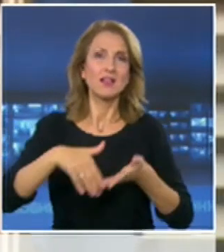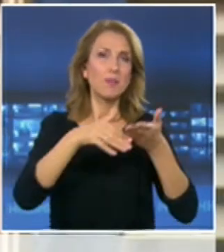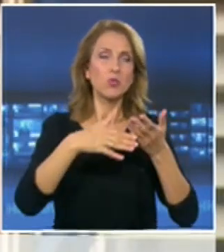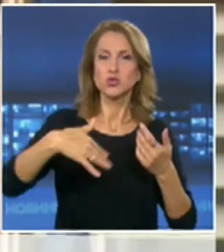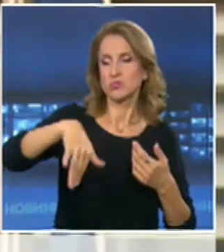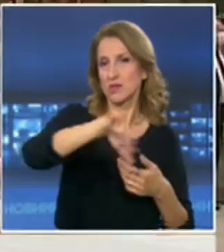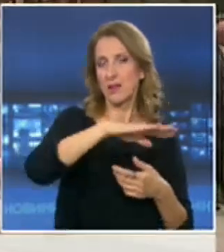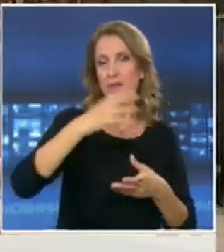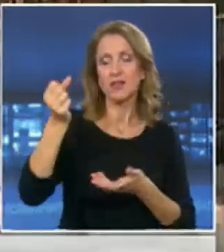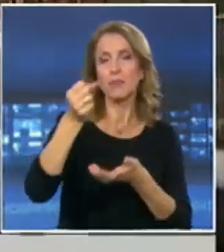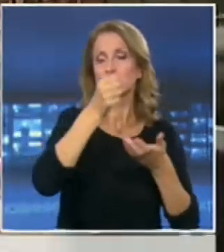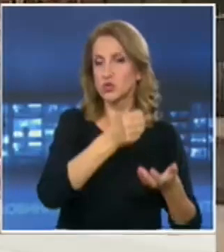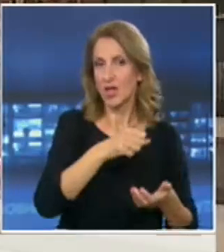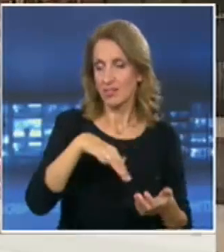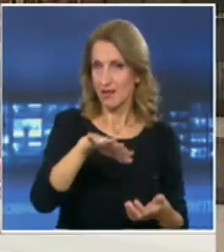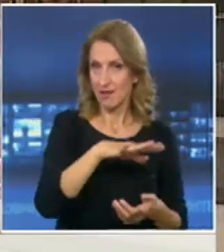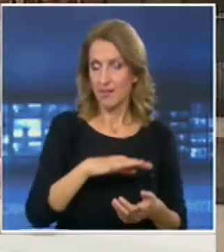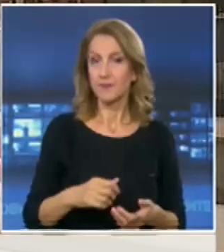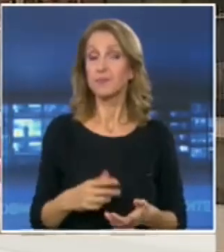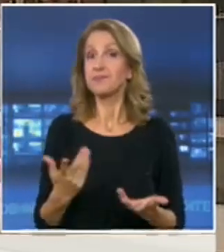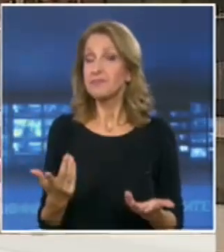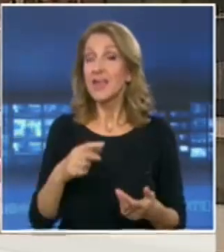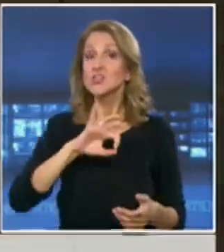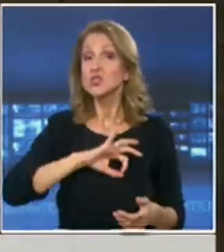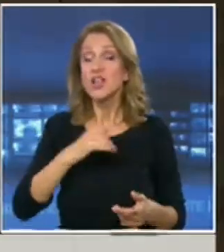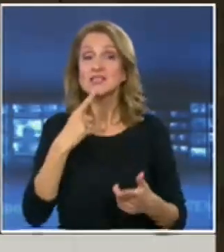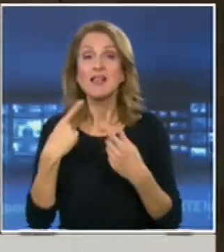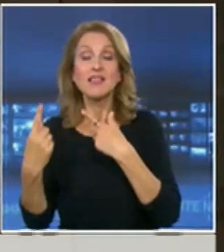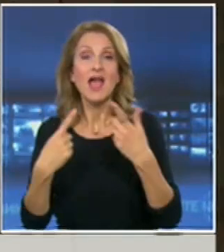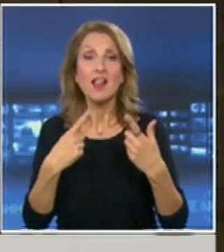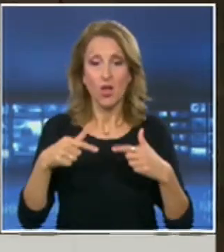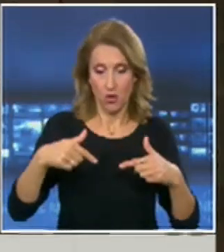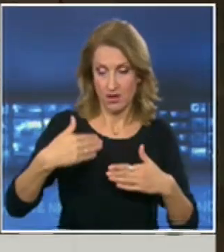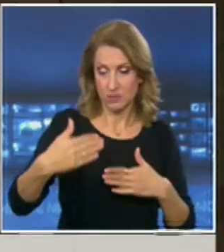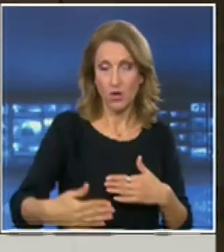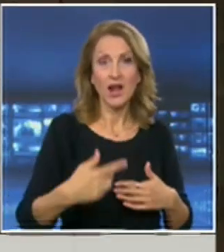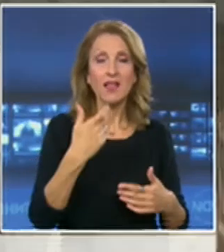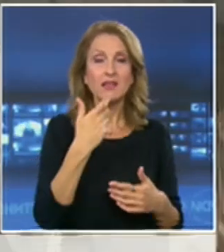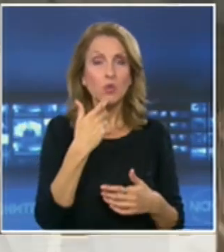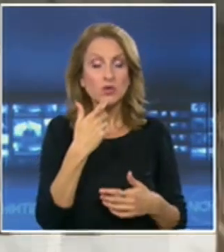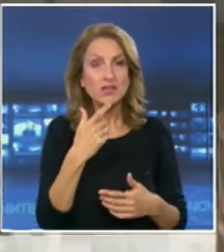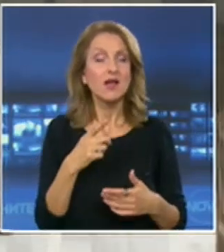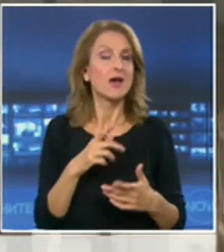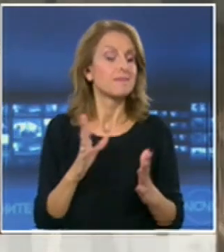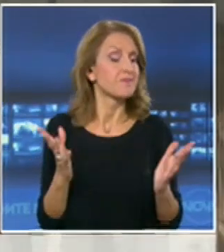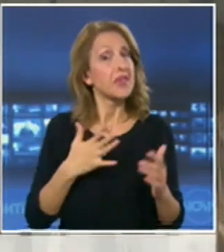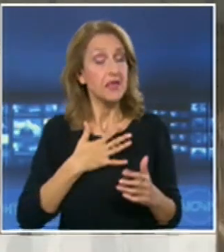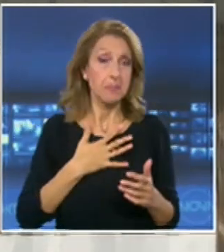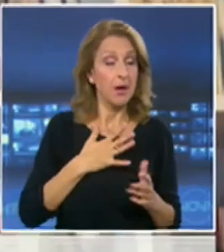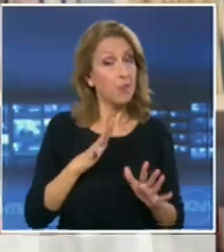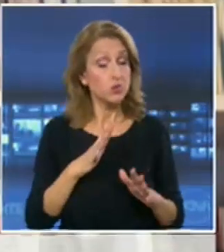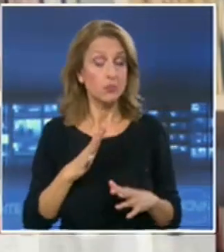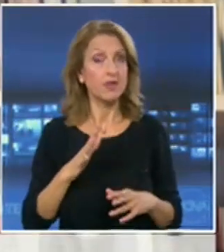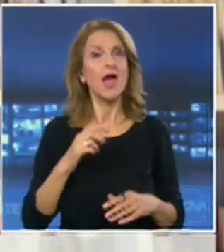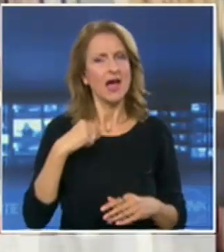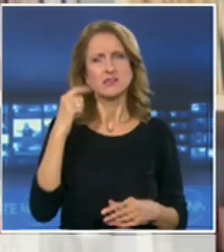от Европейския съвет за външна политика. Шанс за диалог до края на годината в рамките на германското председателство на Съюза има. Аз